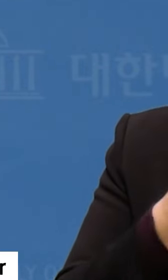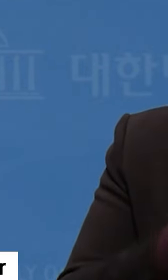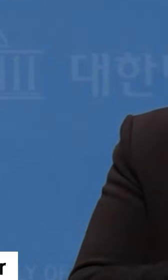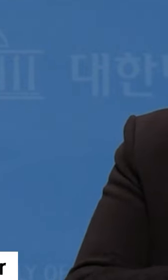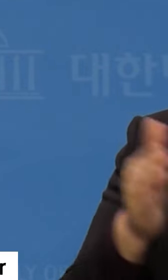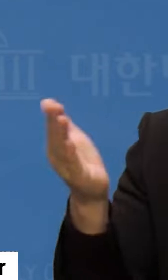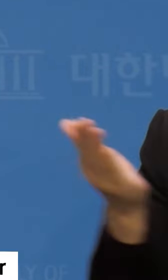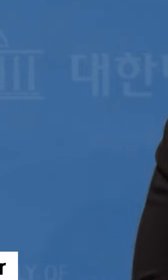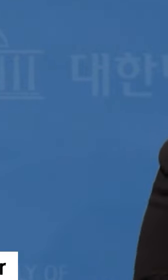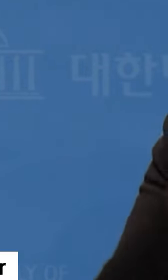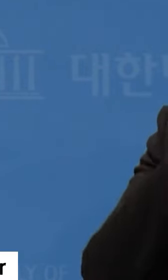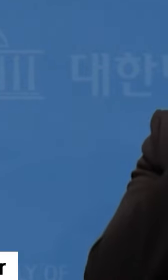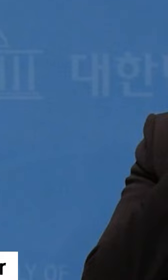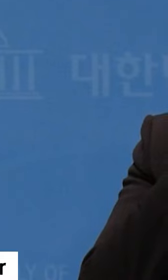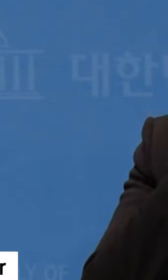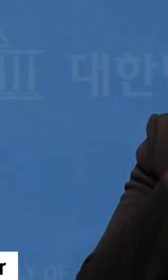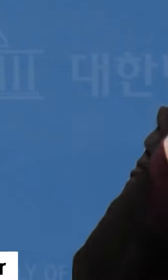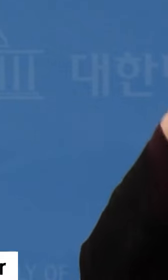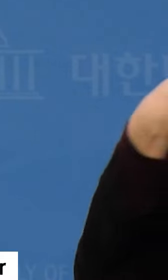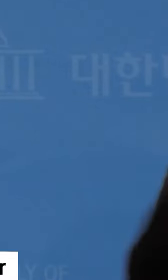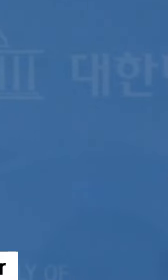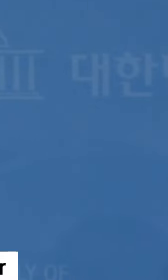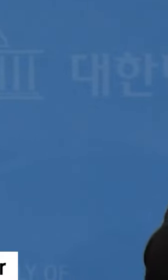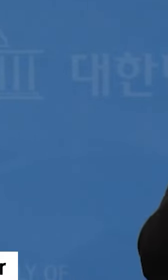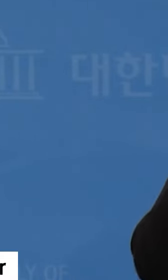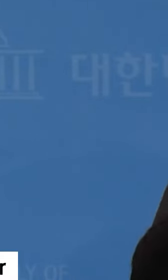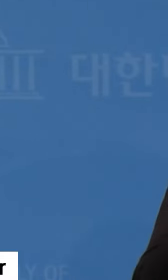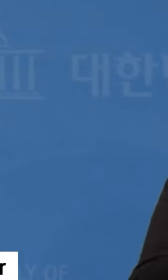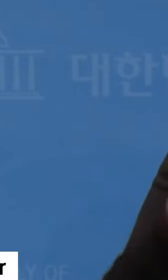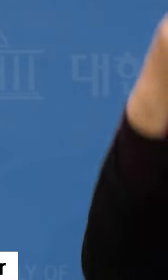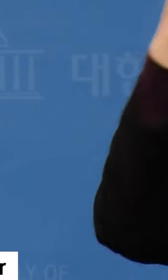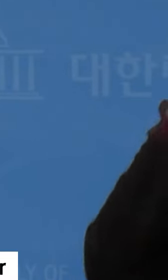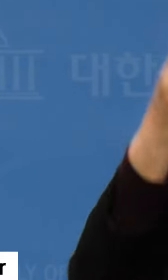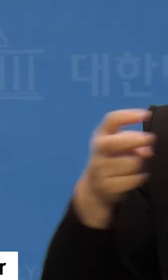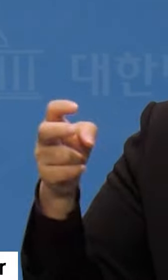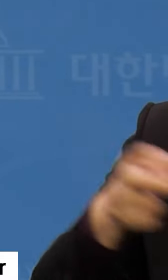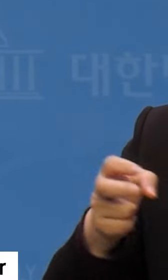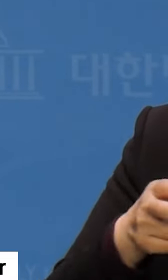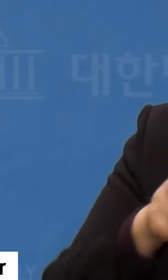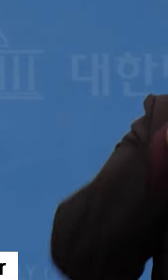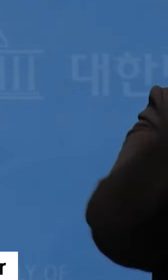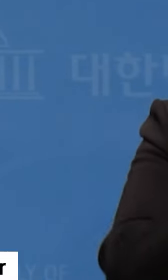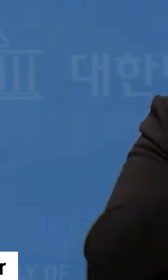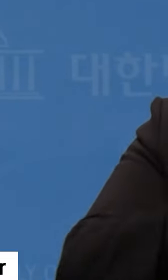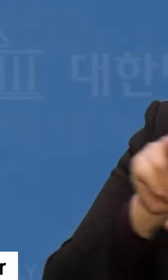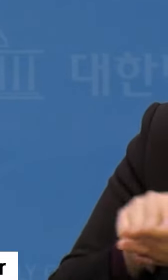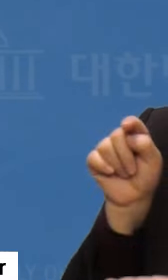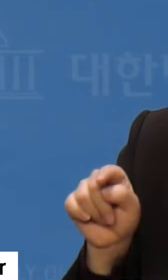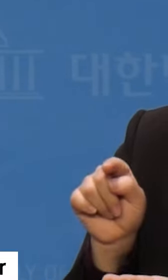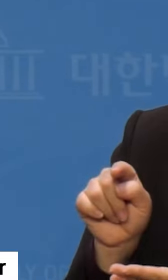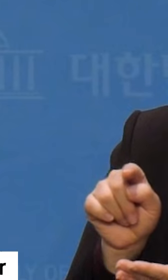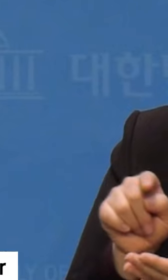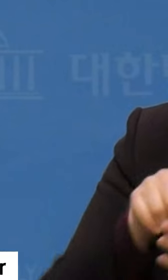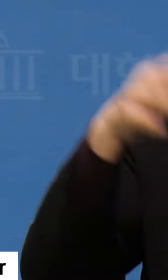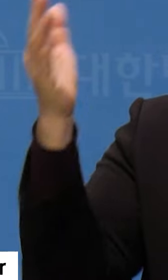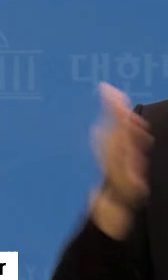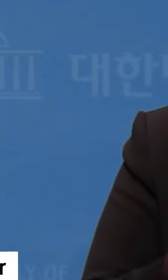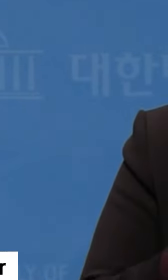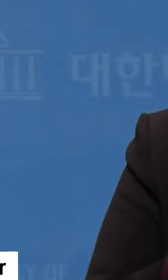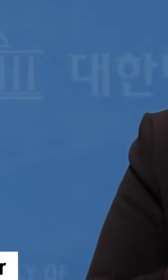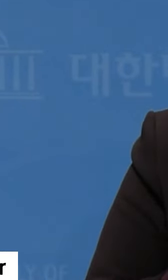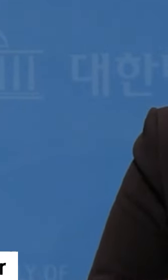못한 교통, 교육, 돌봄, 의료 등에 산적해 있는 지역 현안들에 대해